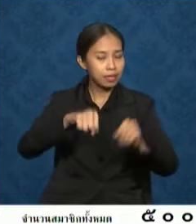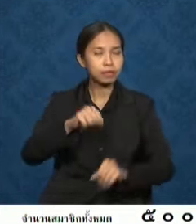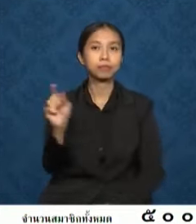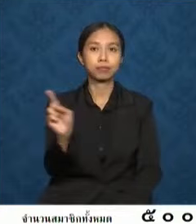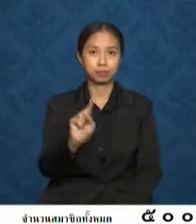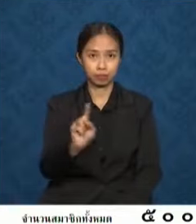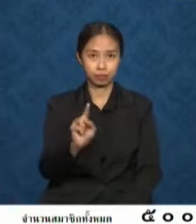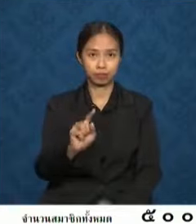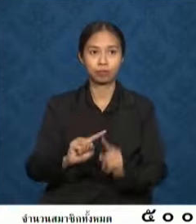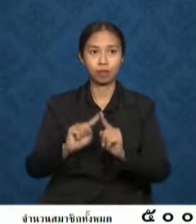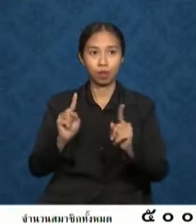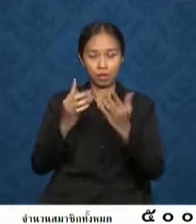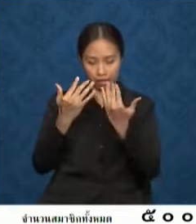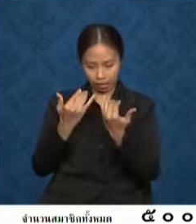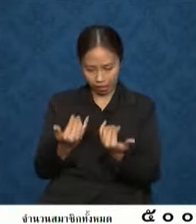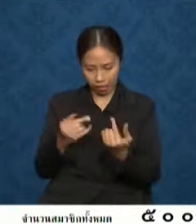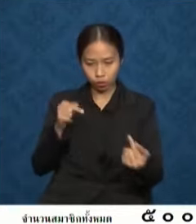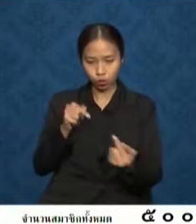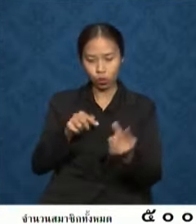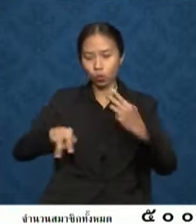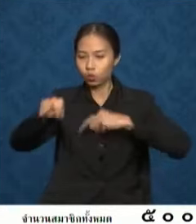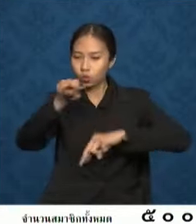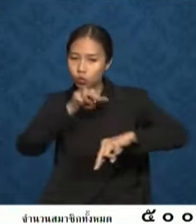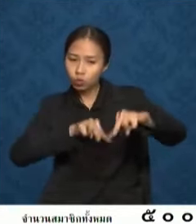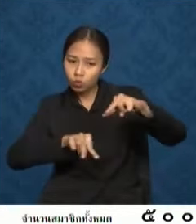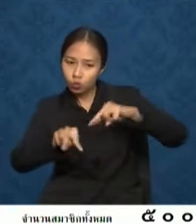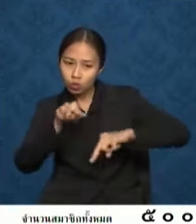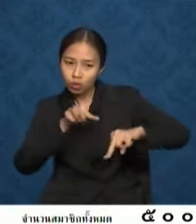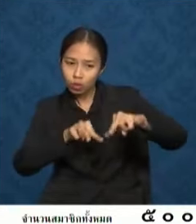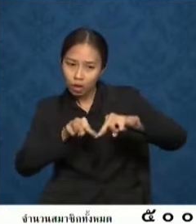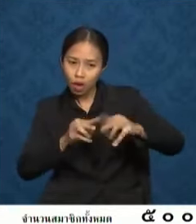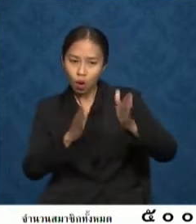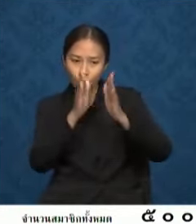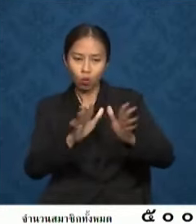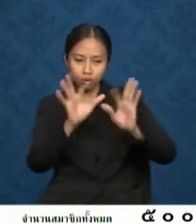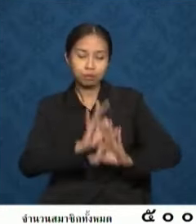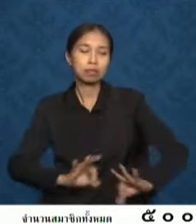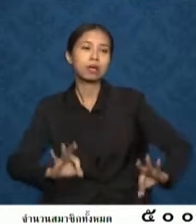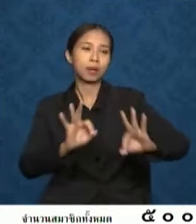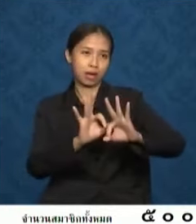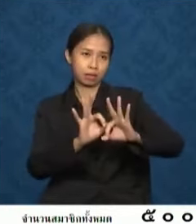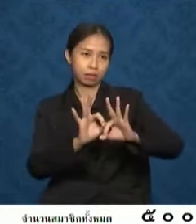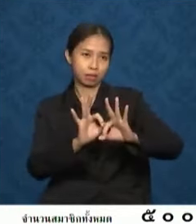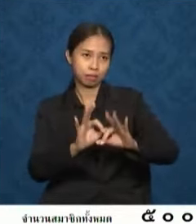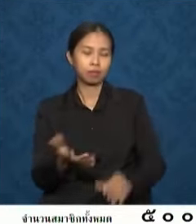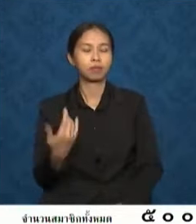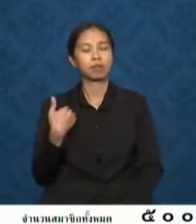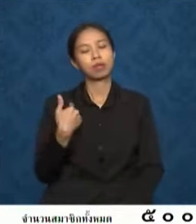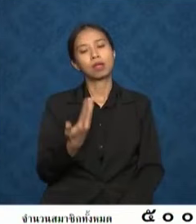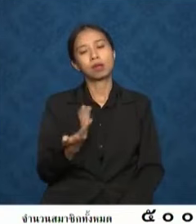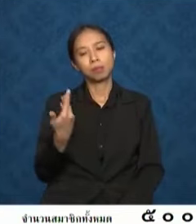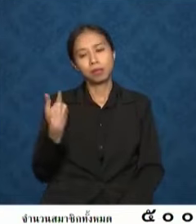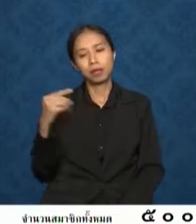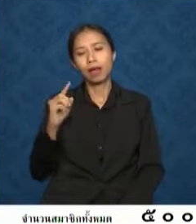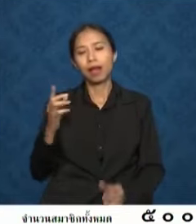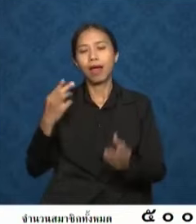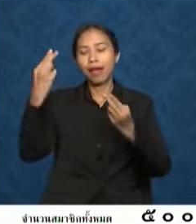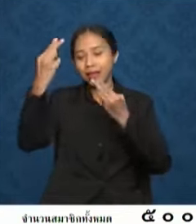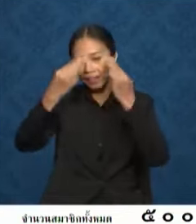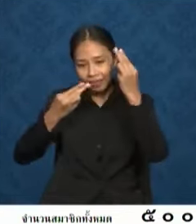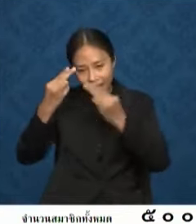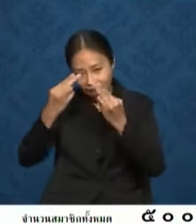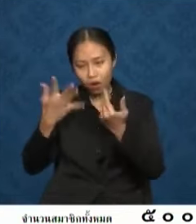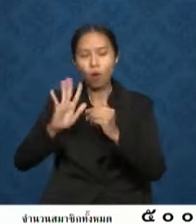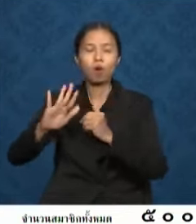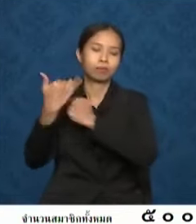ว่าการดูแลความปลอดภัยและการอารักขาบุคคลสำคัญเนี่ยไม่ว่าจะเป็นพระราชอาคันตุกะประมุขแห่ง